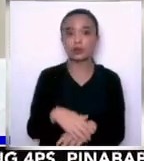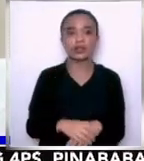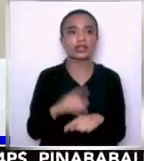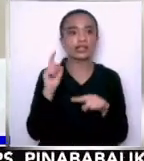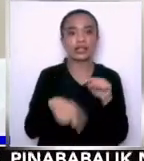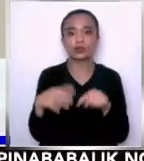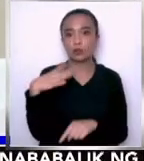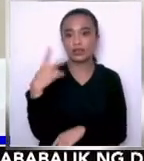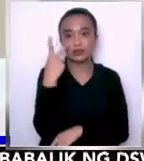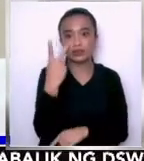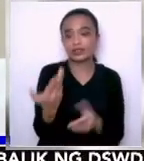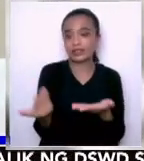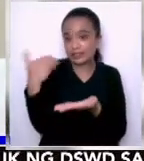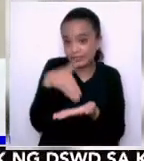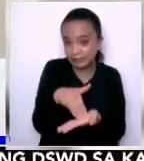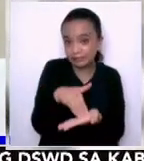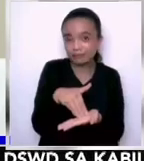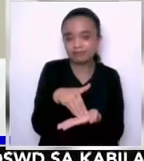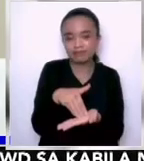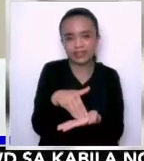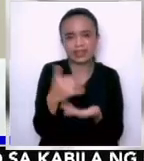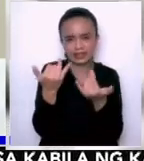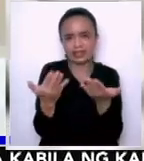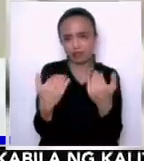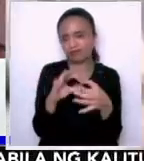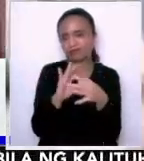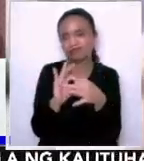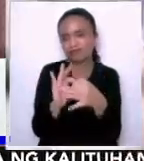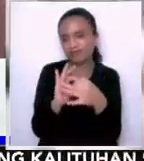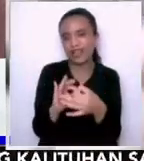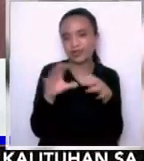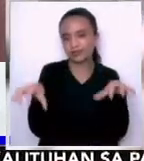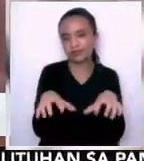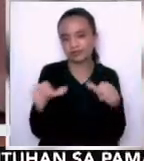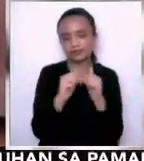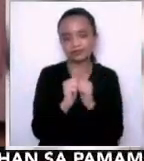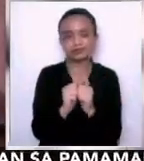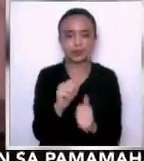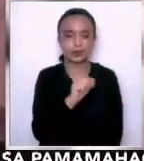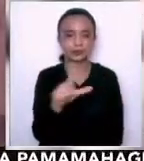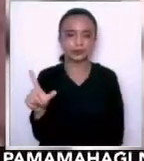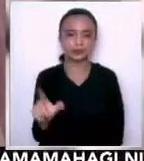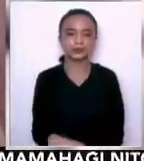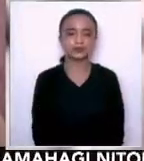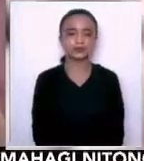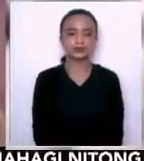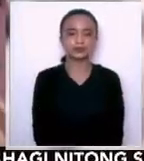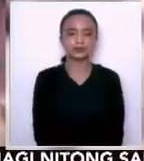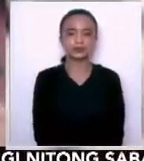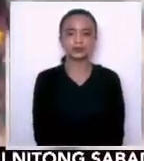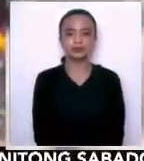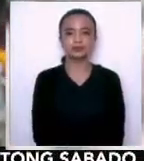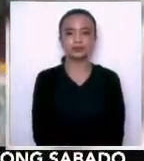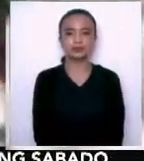again and let's collaborate. Let's work on something, all of us. Nelson Canlas, updated sa Showbiz Happenings.